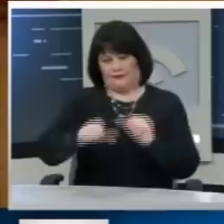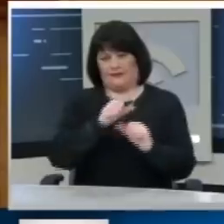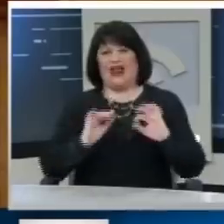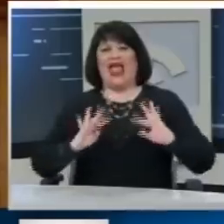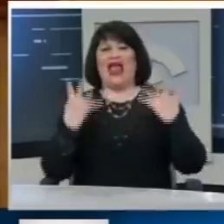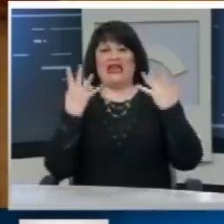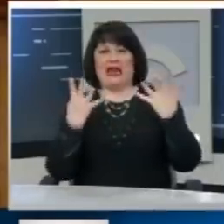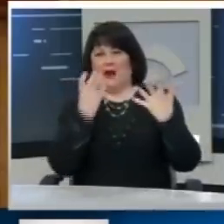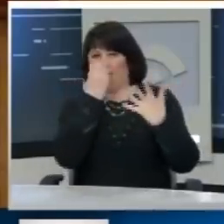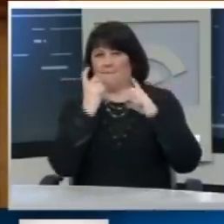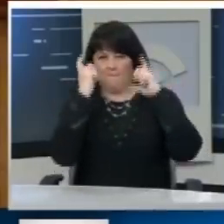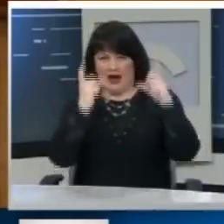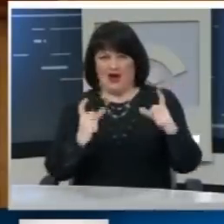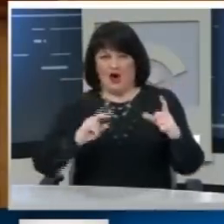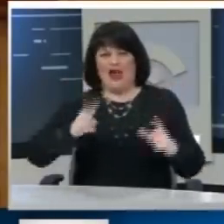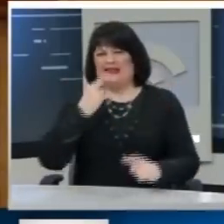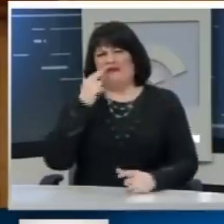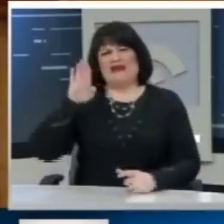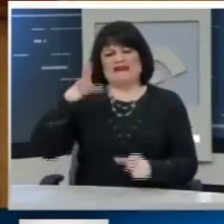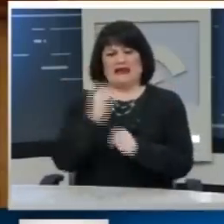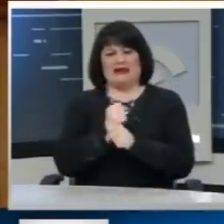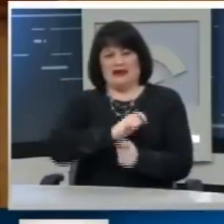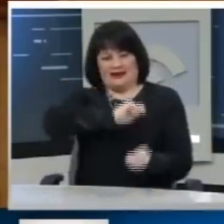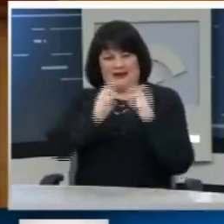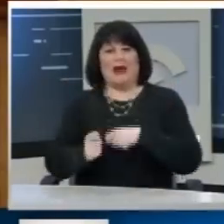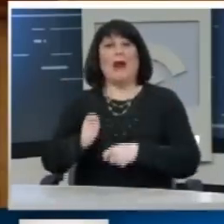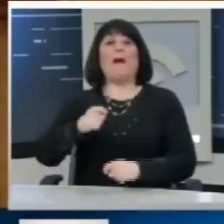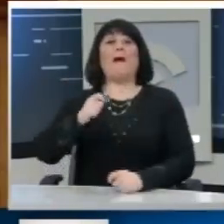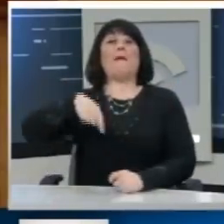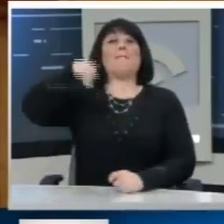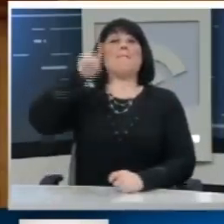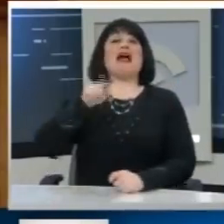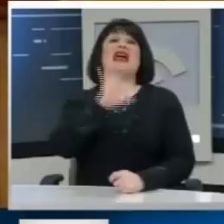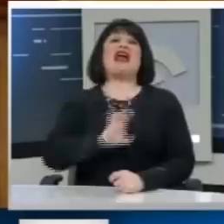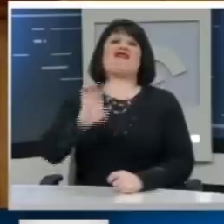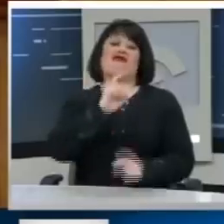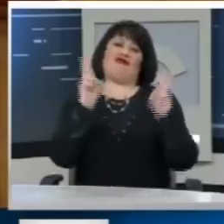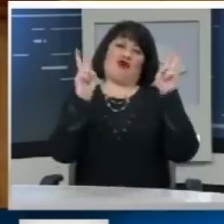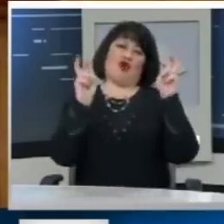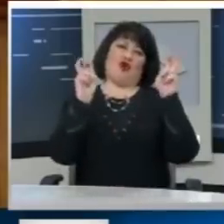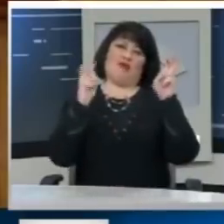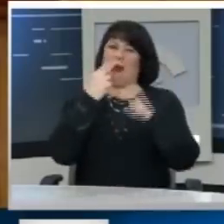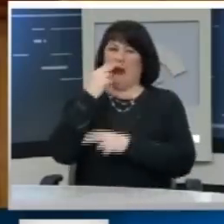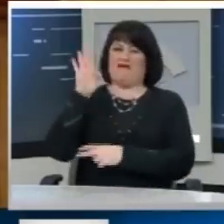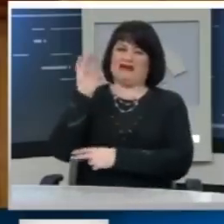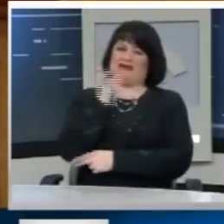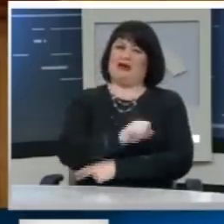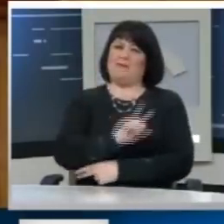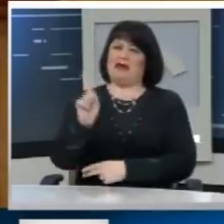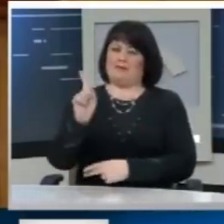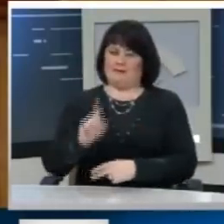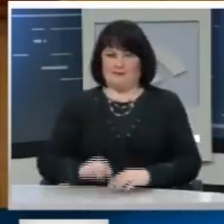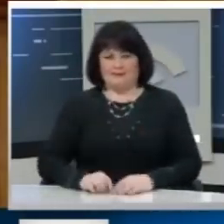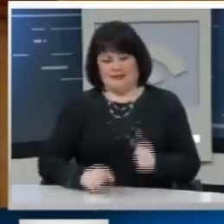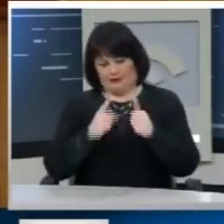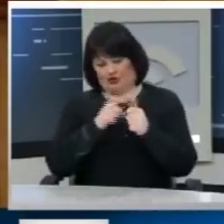Μάη από μέρα αντιφασιστικής νίκης σε μέρα της Ευρώπης. Να σβήσουμε την αντιφασιστική νίκη. Δεύτερον,